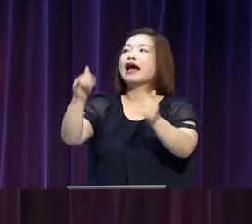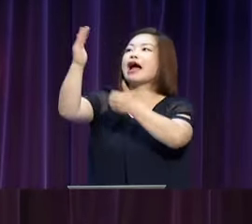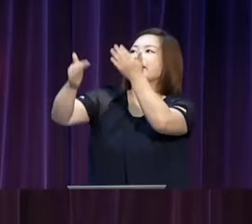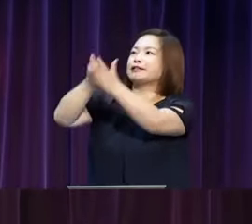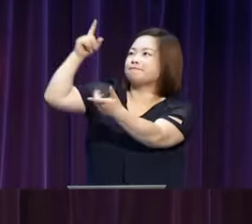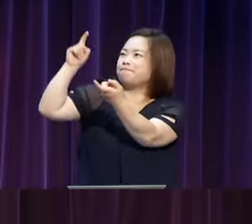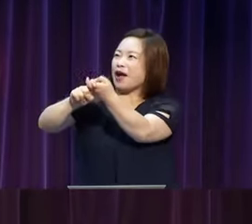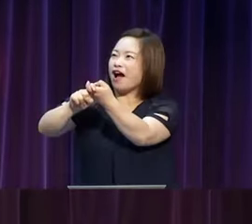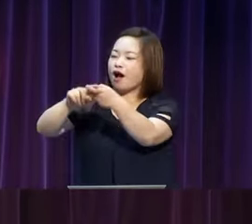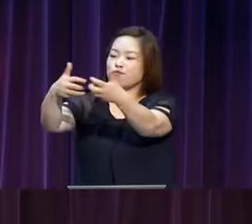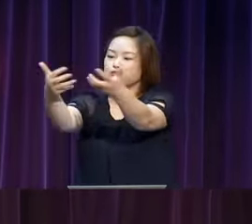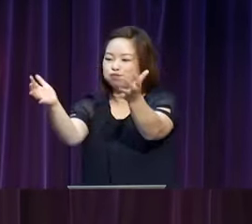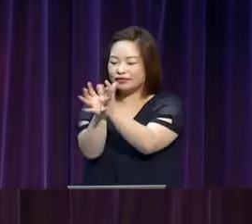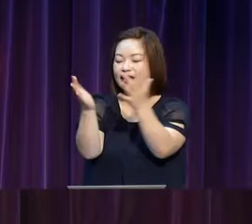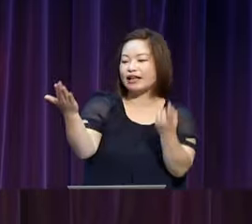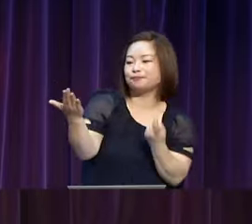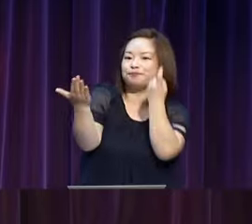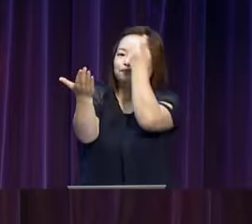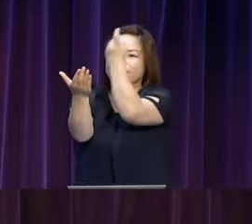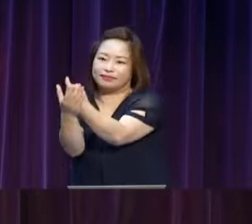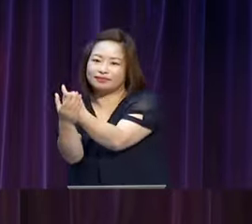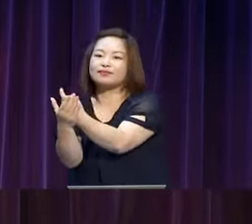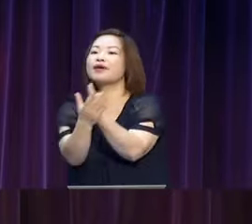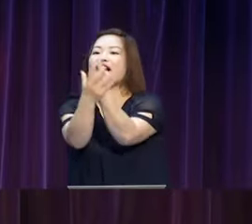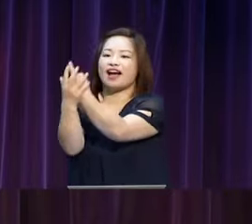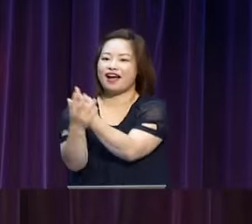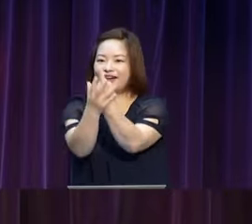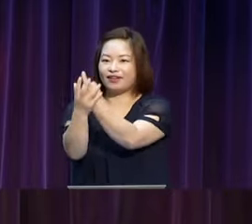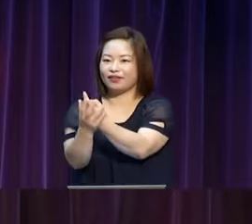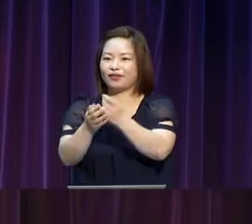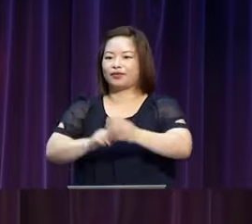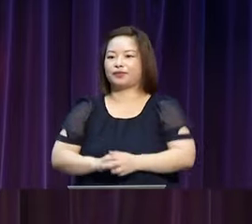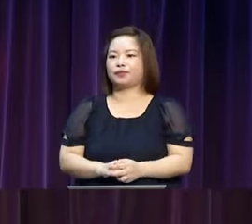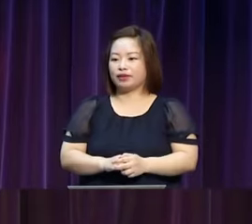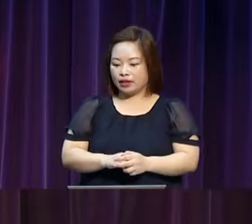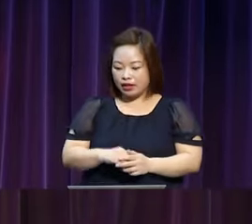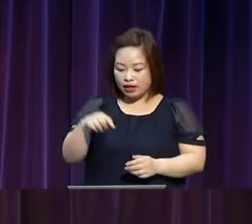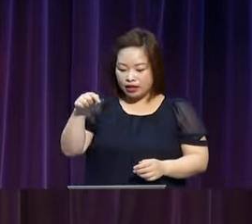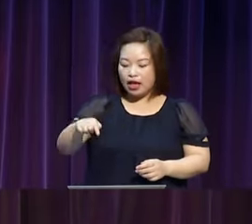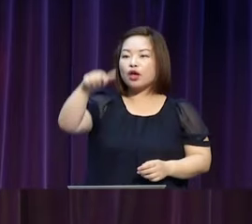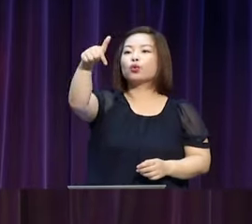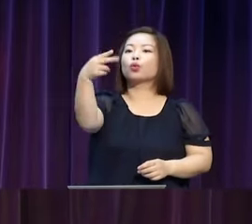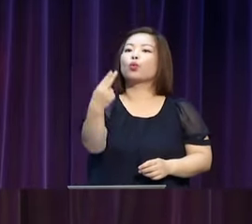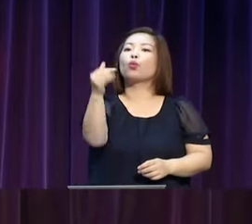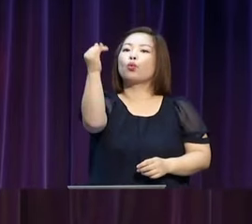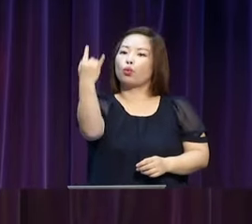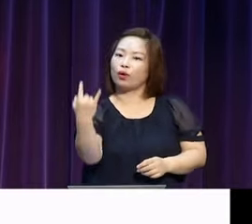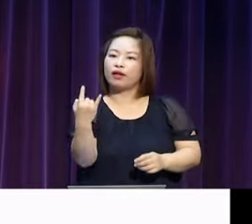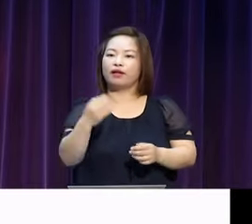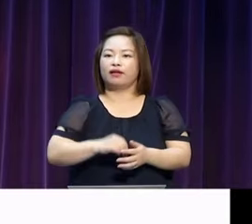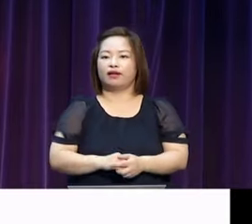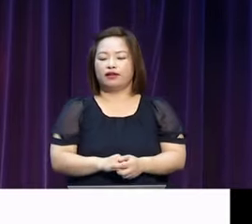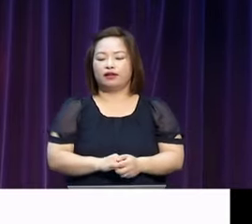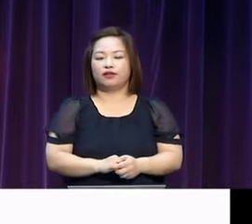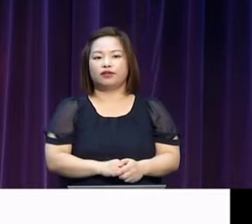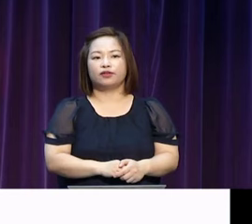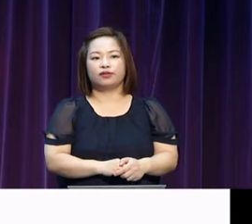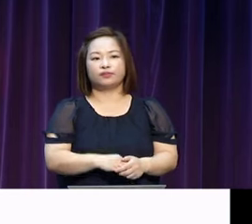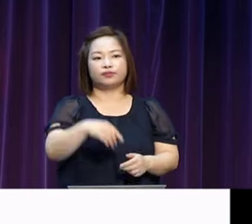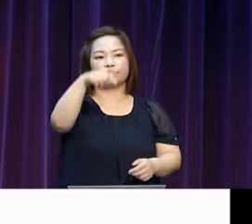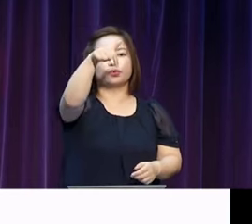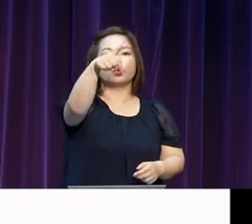뜻이에요. 교회라고 하는 말 자체가 이걸 잘 이해하시면 좋을 것 같아요. 그리고